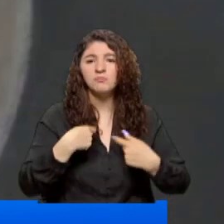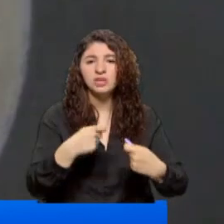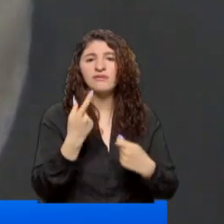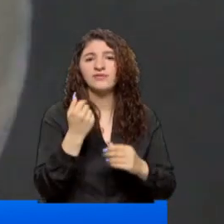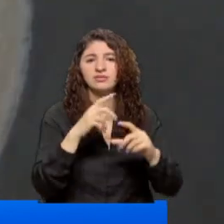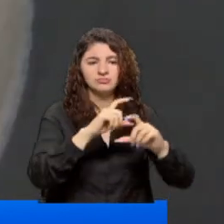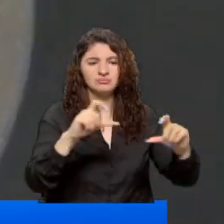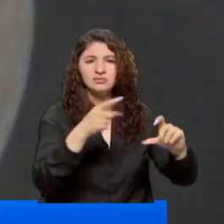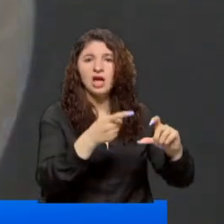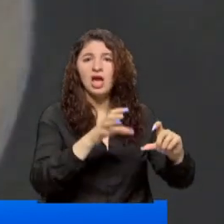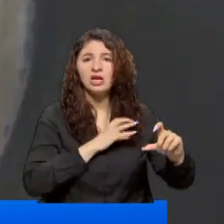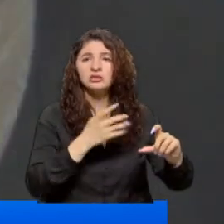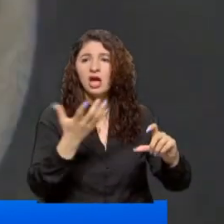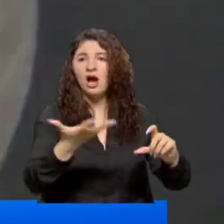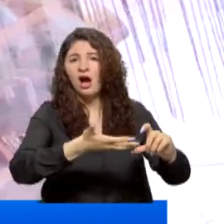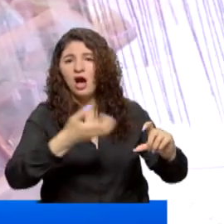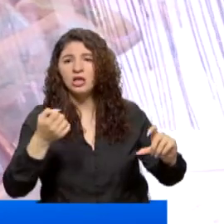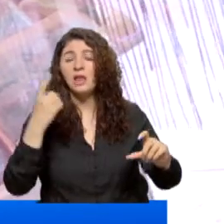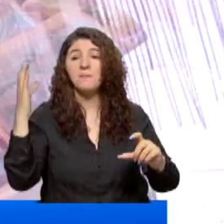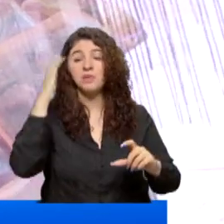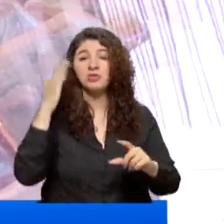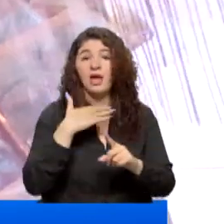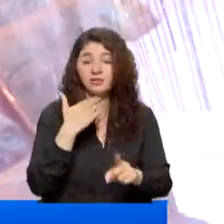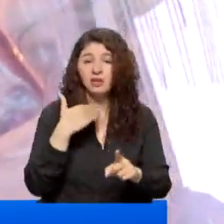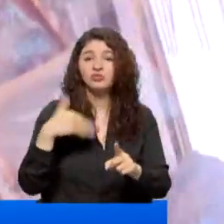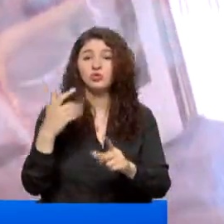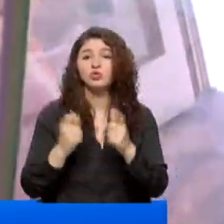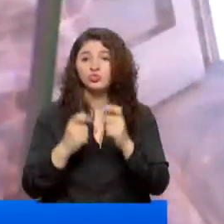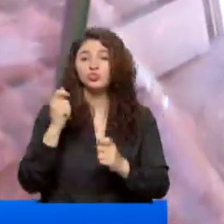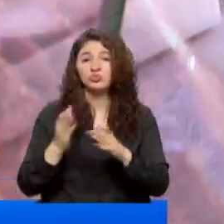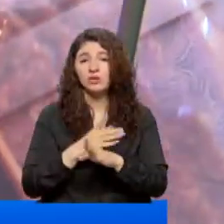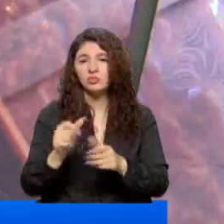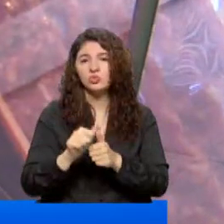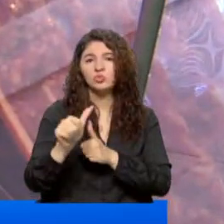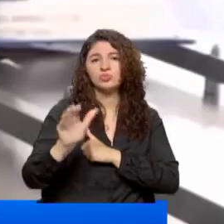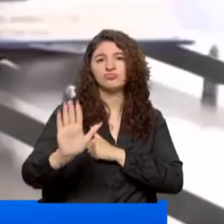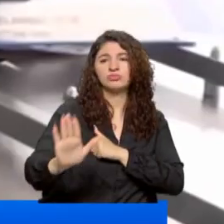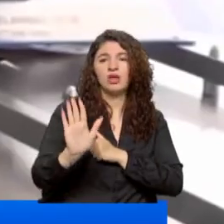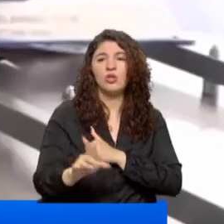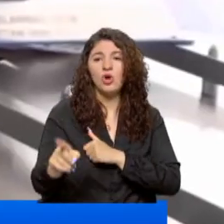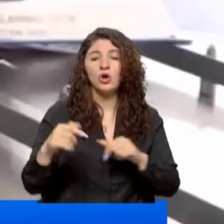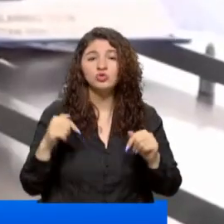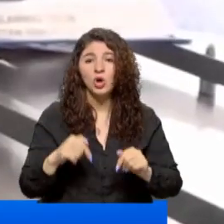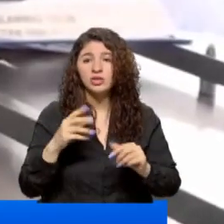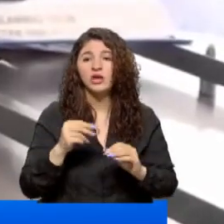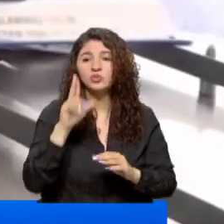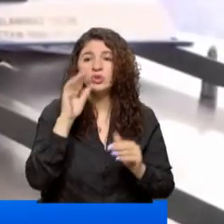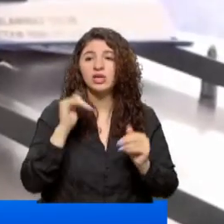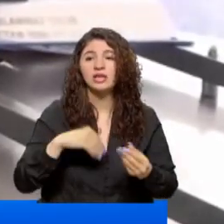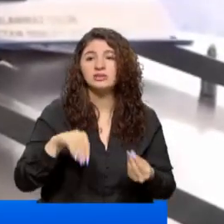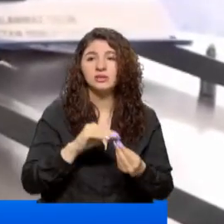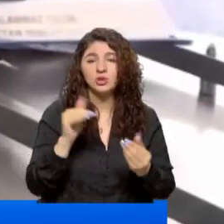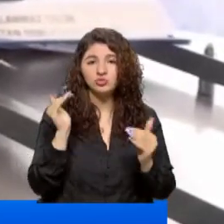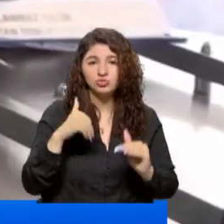maliyetin fiyat etiketlerini etkisi ise tüketen i başta etten sonra da süt ve süt ürünlerinde Sen açtırıyor şu anda en son gelen